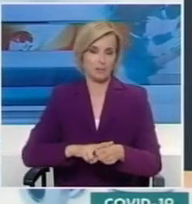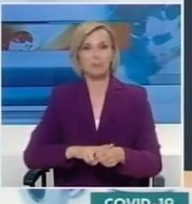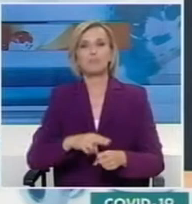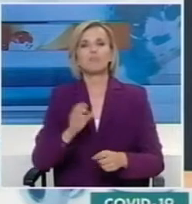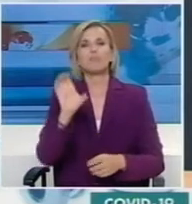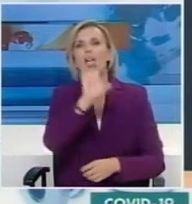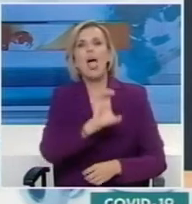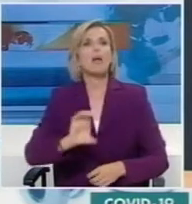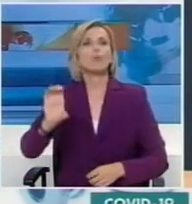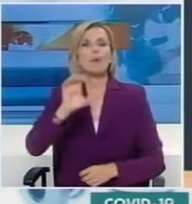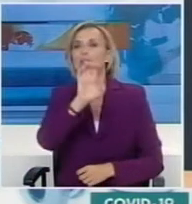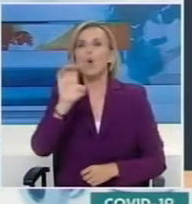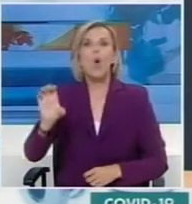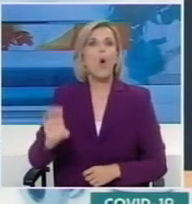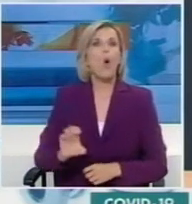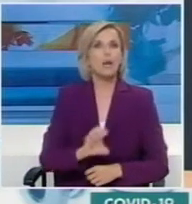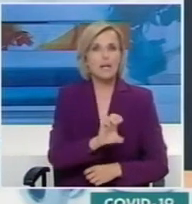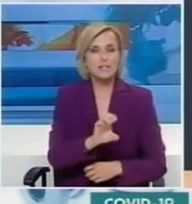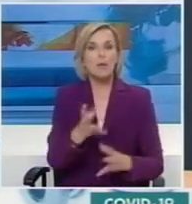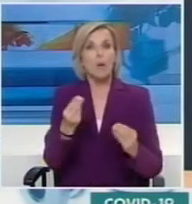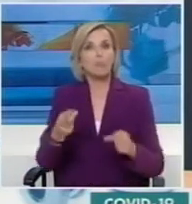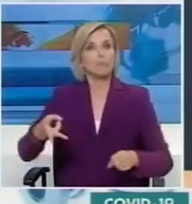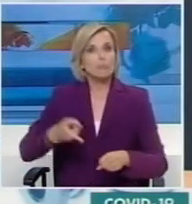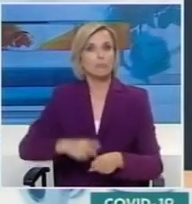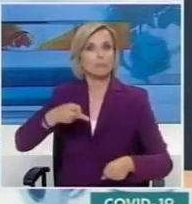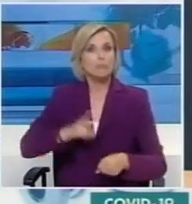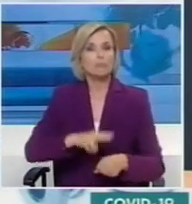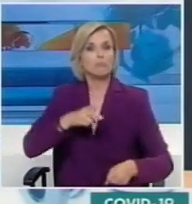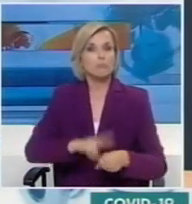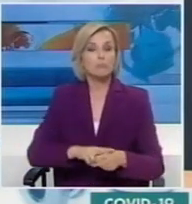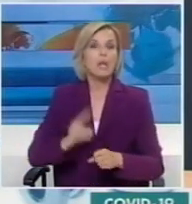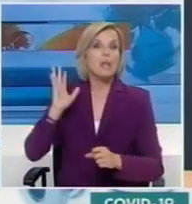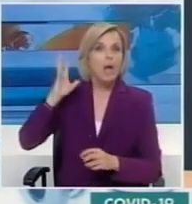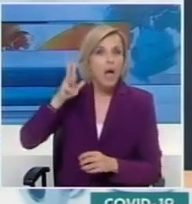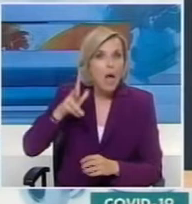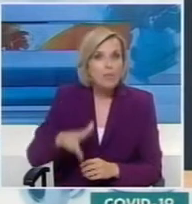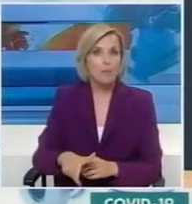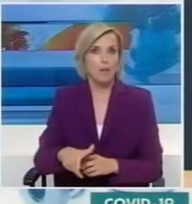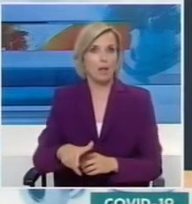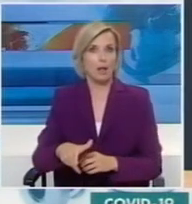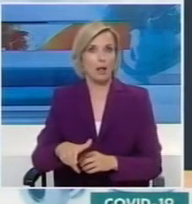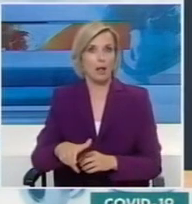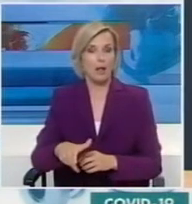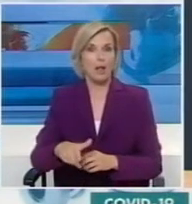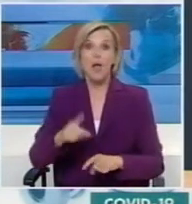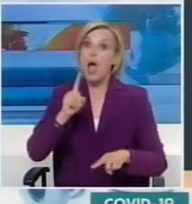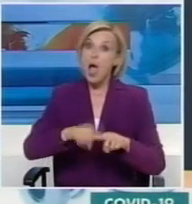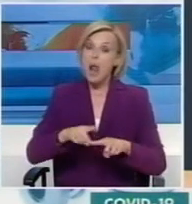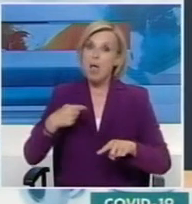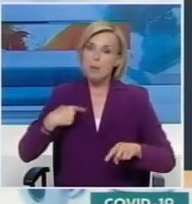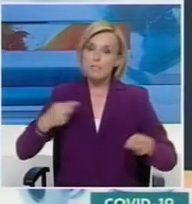χώρες εξακολουθούν να καταγράφουν περισσότερους θανάτους ανά ημέρα από όσους καταγράψαμε συναλλικά ως χώρα έως